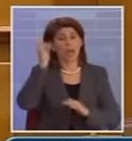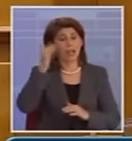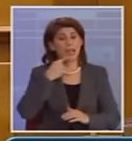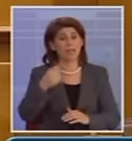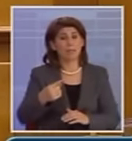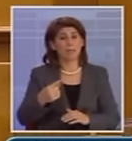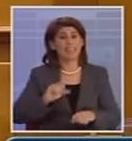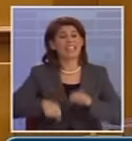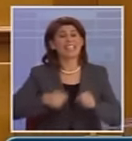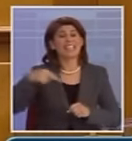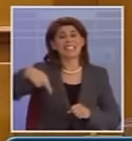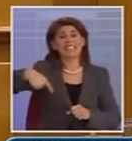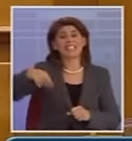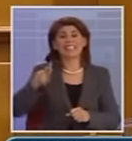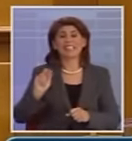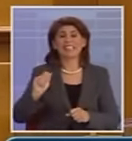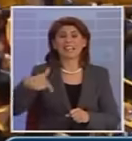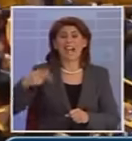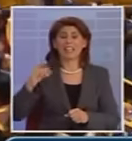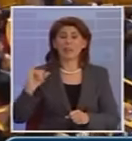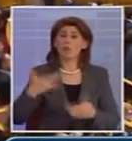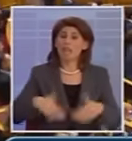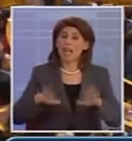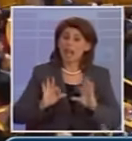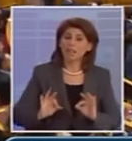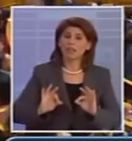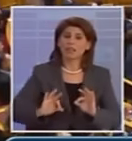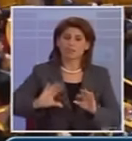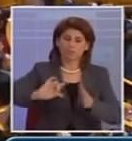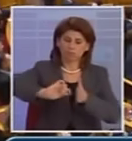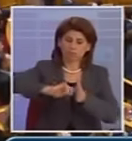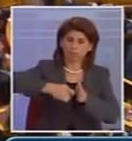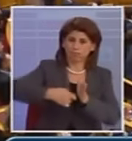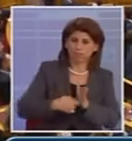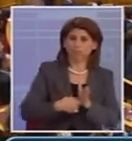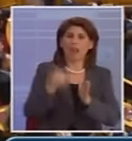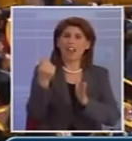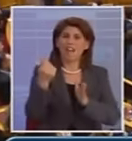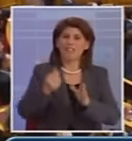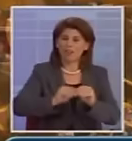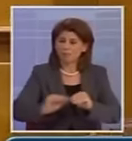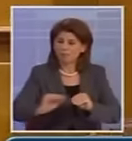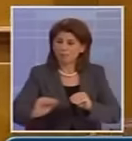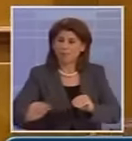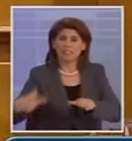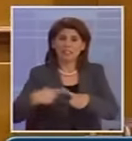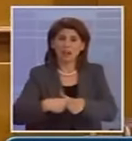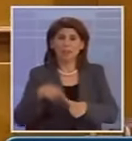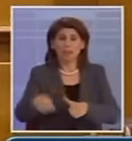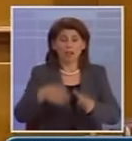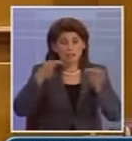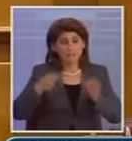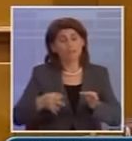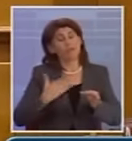πως η κίνηση Ντράγκη, που ήταν η αρχή που κλείνουν οι κρουνοί, οι βρύσες της ρευστότητας, είναι